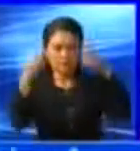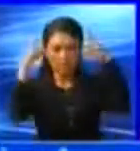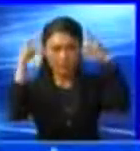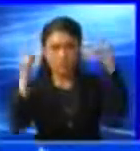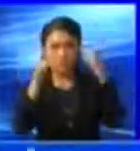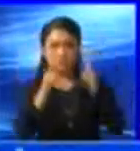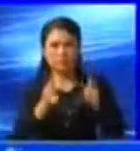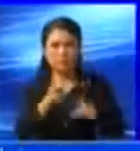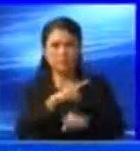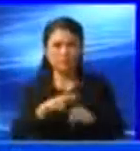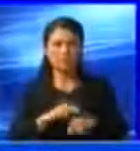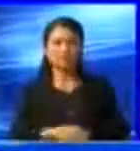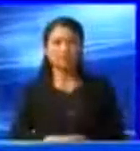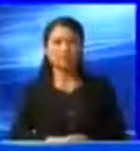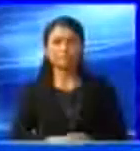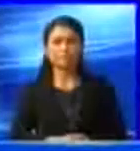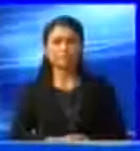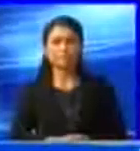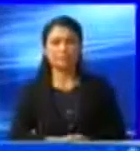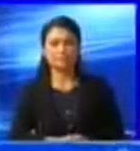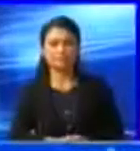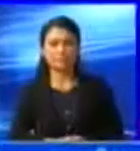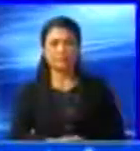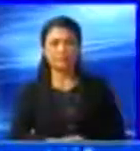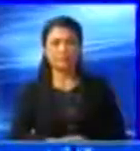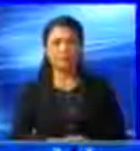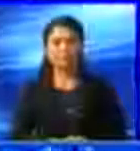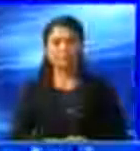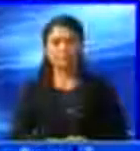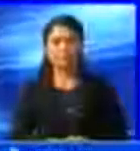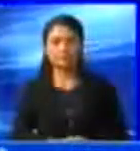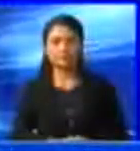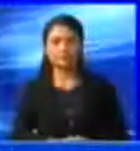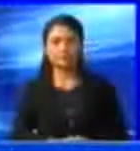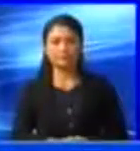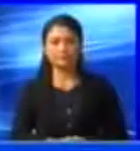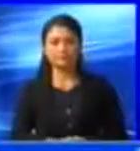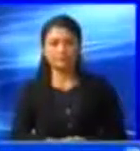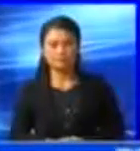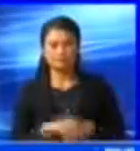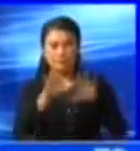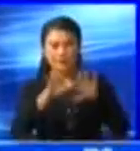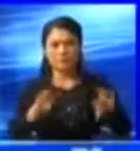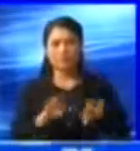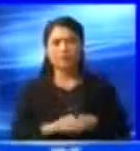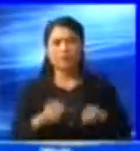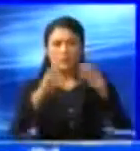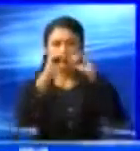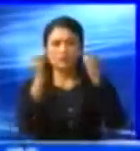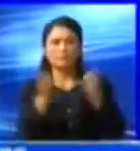ីបុគ្គលិកជាតិទាំងអស់ចំណែកអង្គការកម្ម